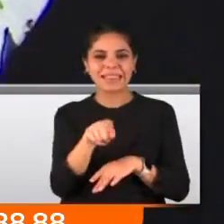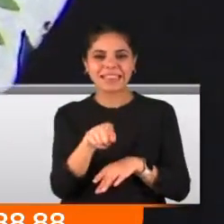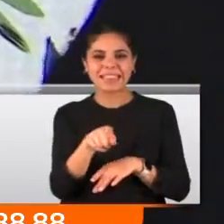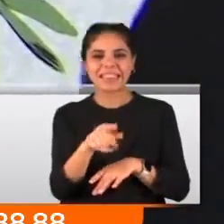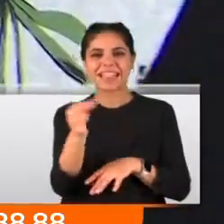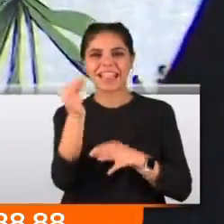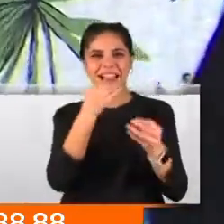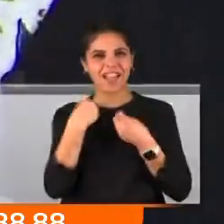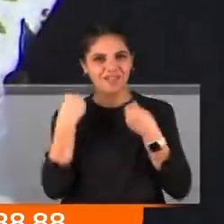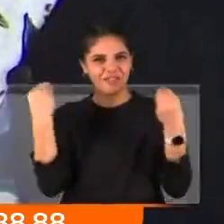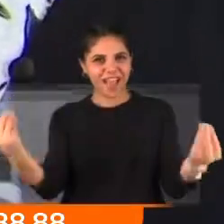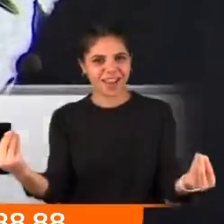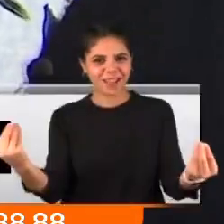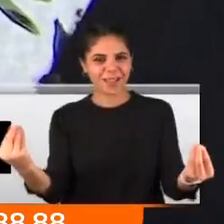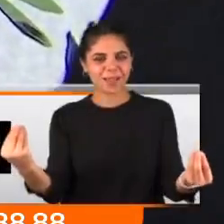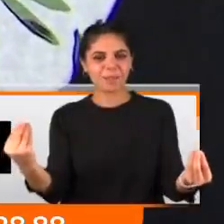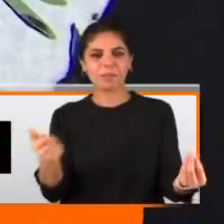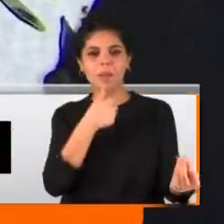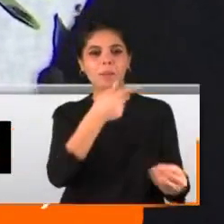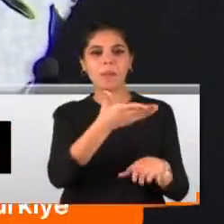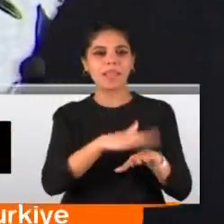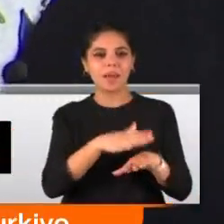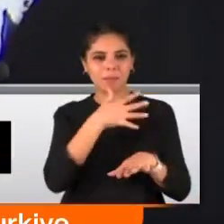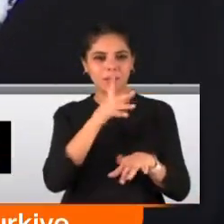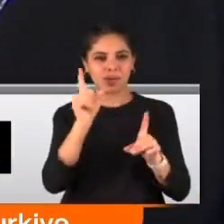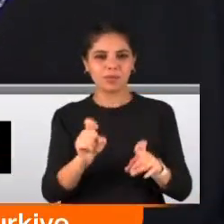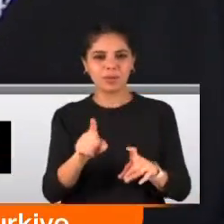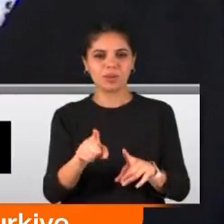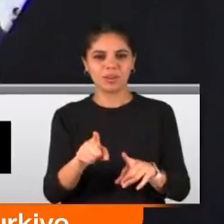filan ilaçlarını verdim Baban ne yaptı biliyor musun